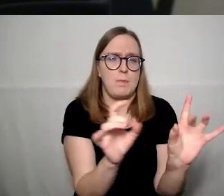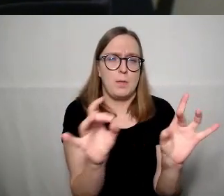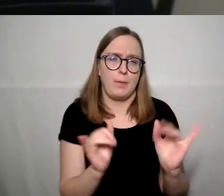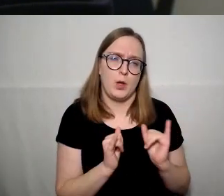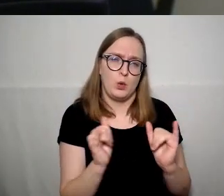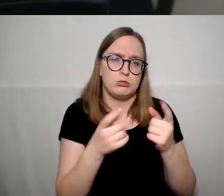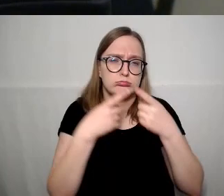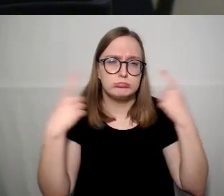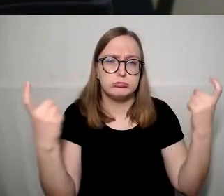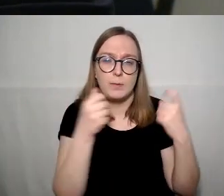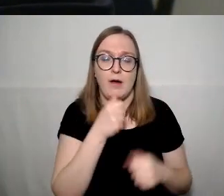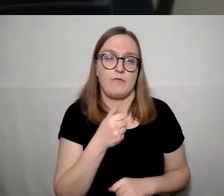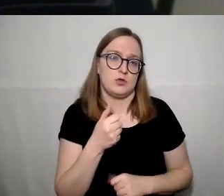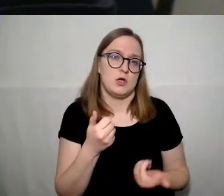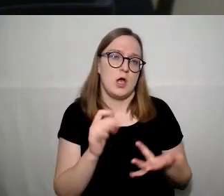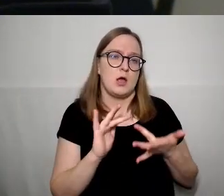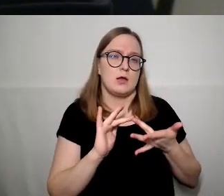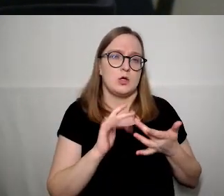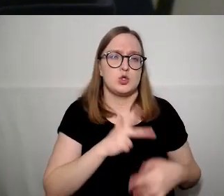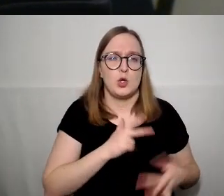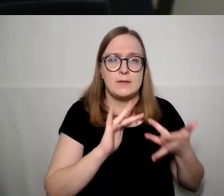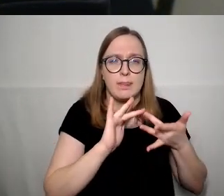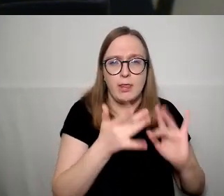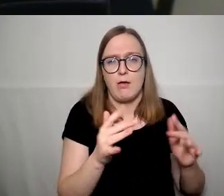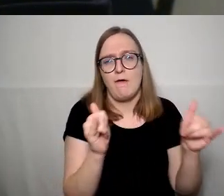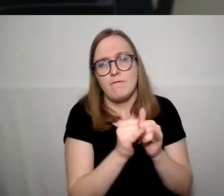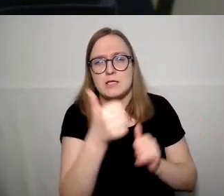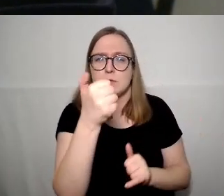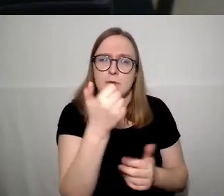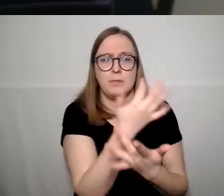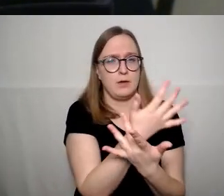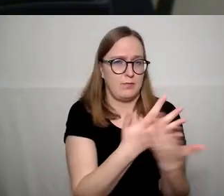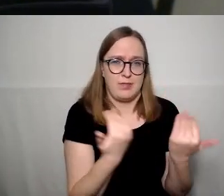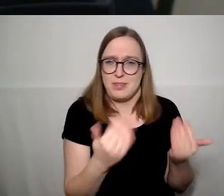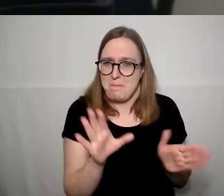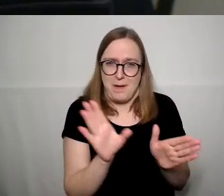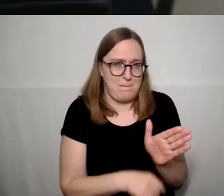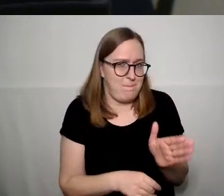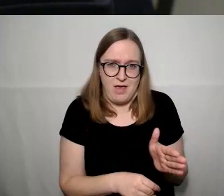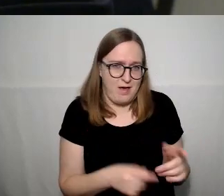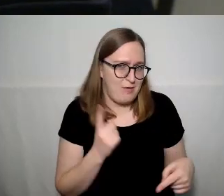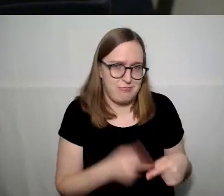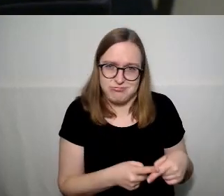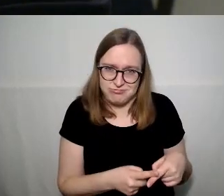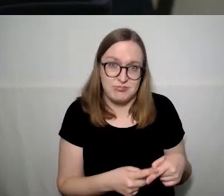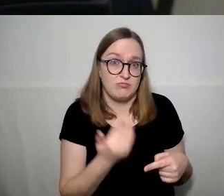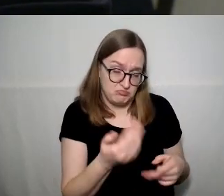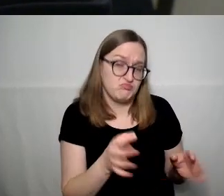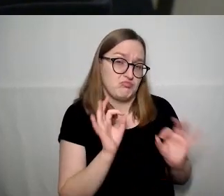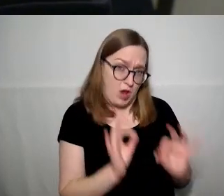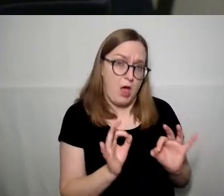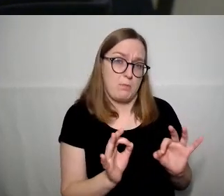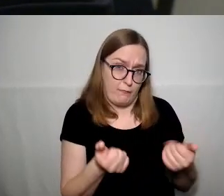tai yra soctinklai, be kurių mes šiuo metu negalim apsieiti ir tai yra labai efektyvi priemonė. Tai